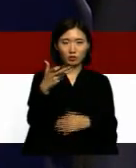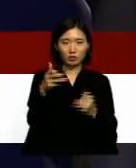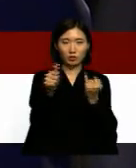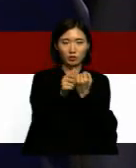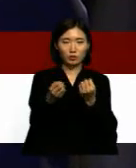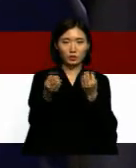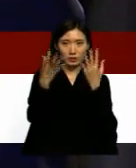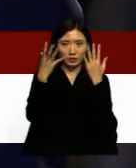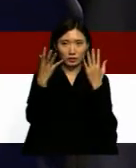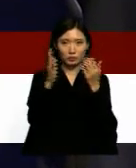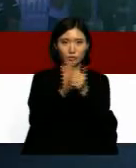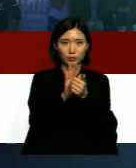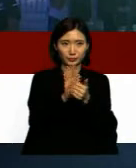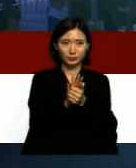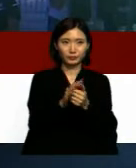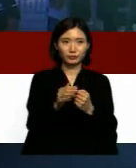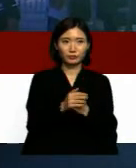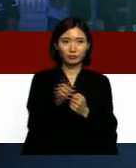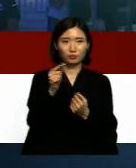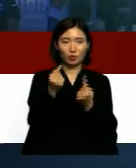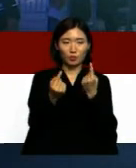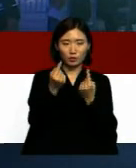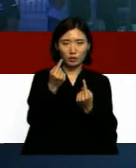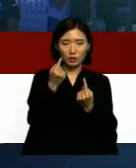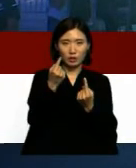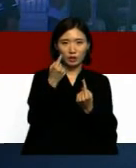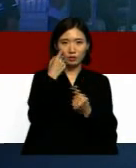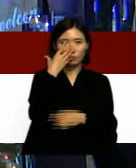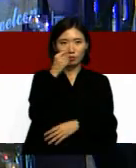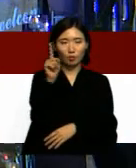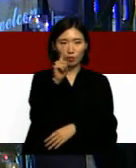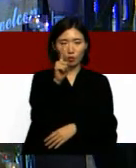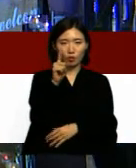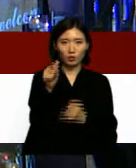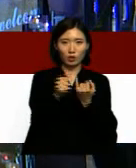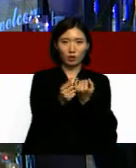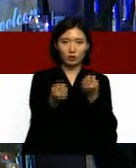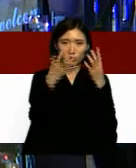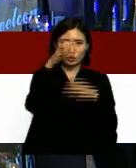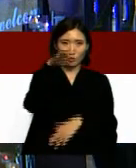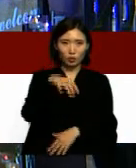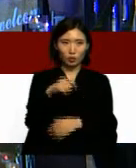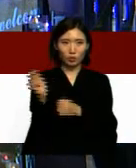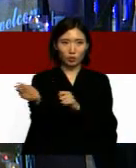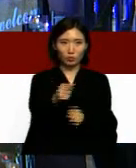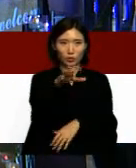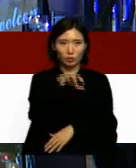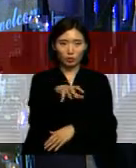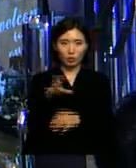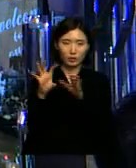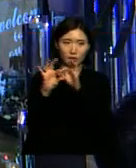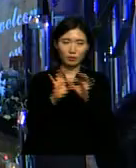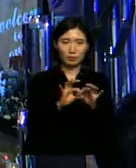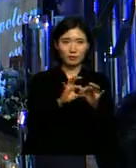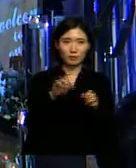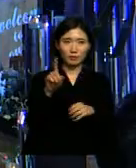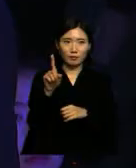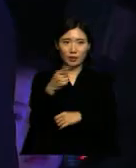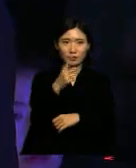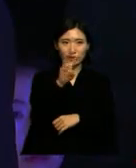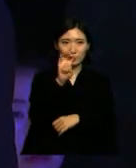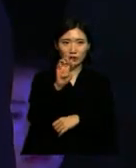혼인식을 올려주었습니다. 무엇보다 눈길을 끄는 건 예식장. 골프 코스를 잇는 147m